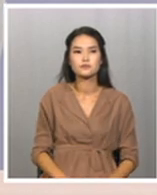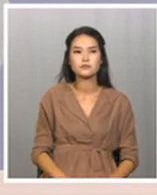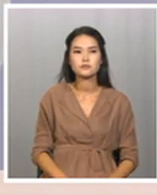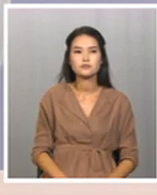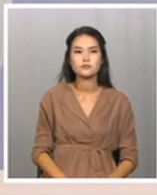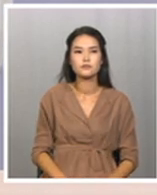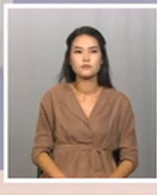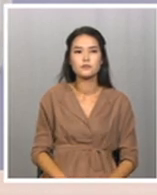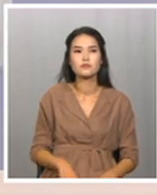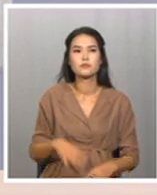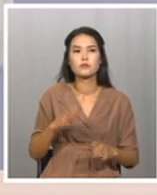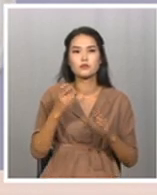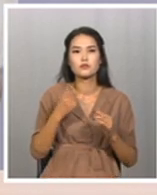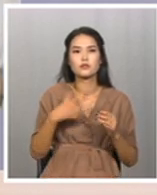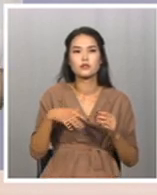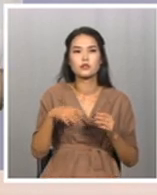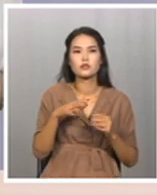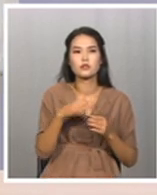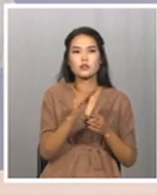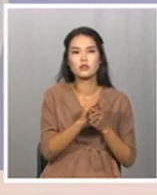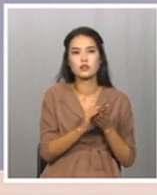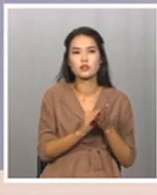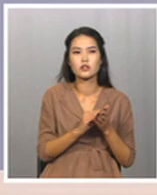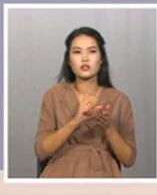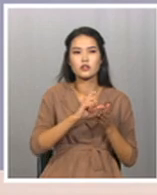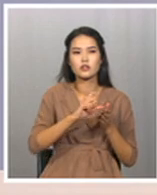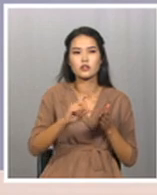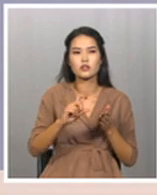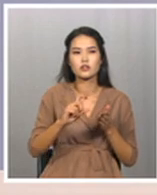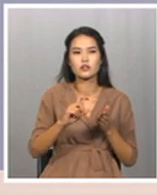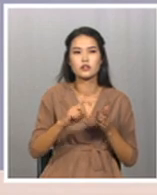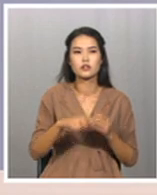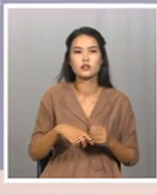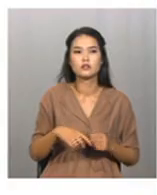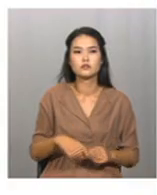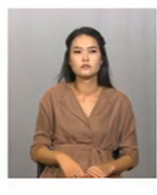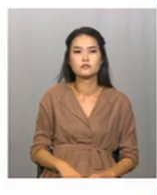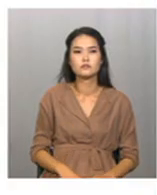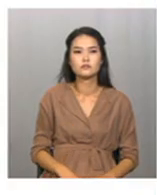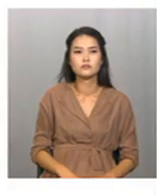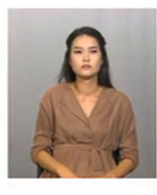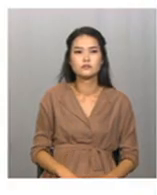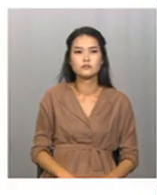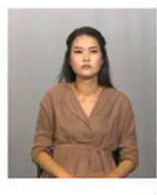На этапе рефлексии продолжите данные предложения.